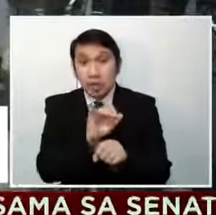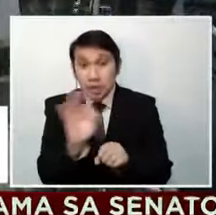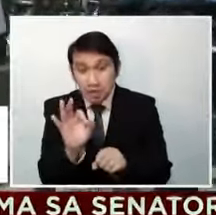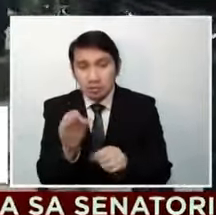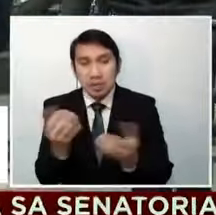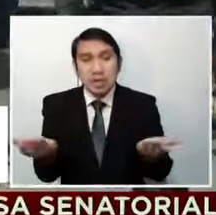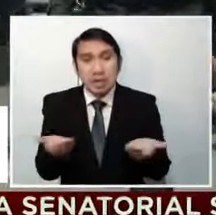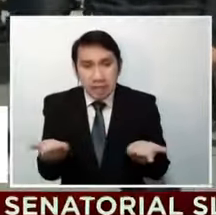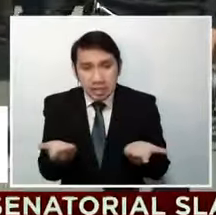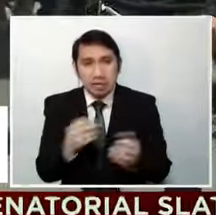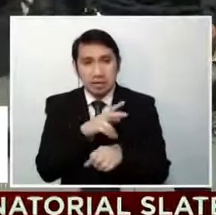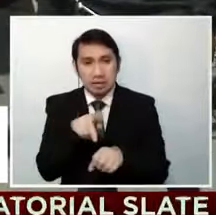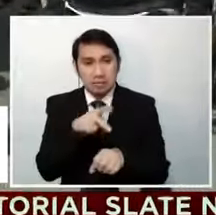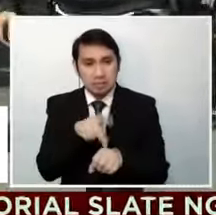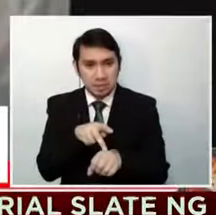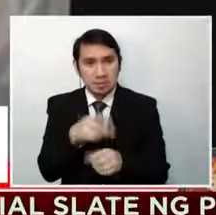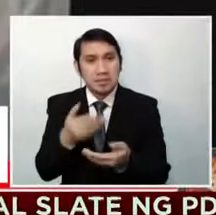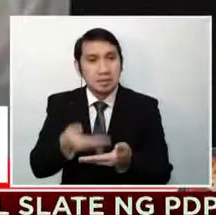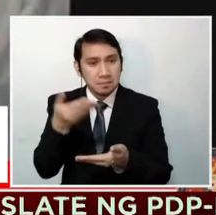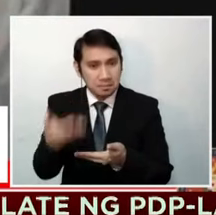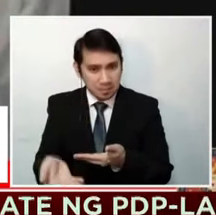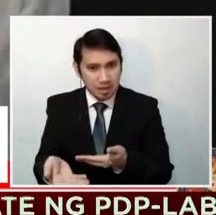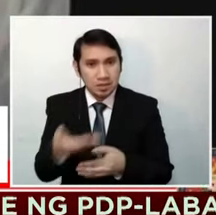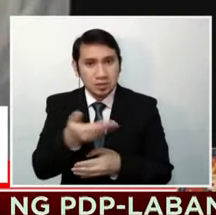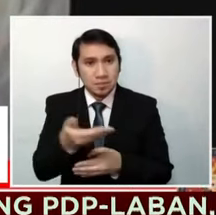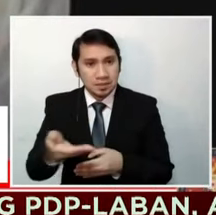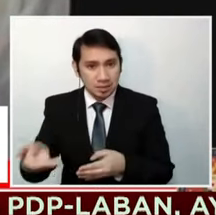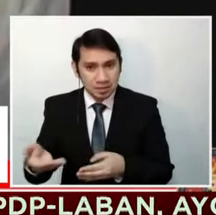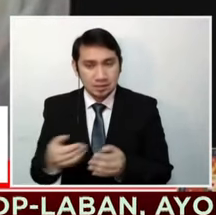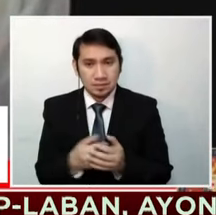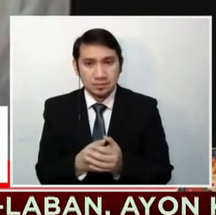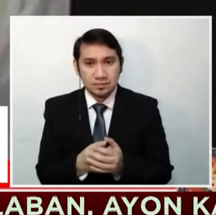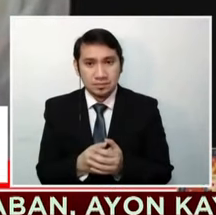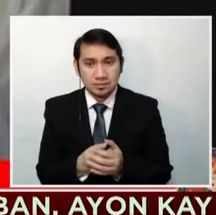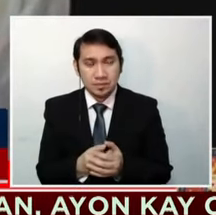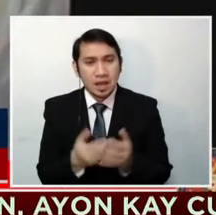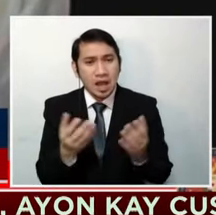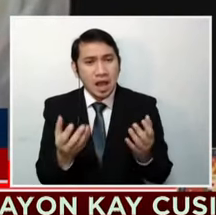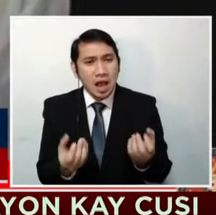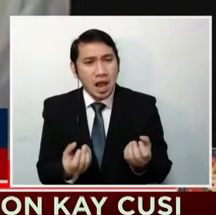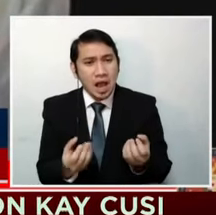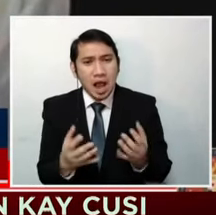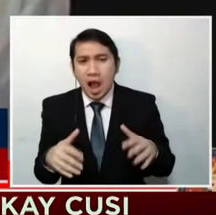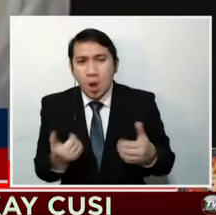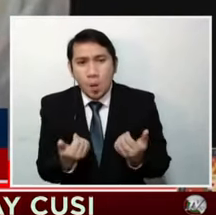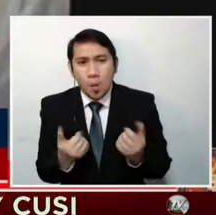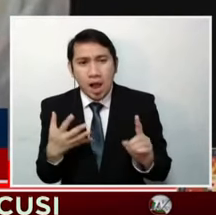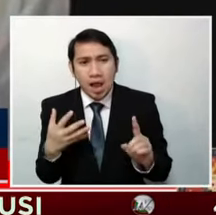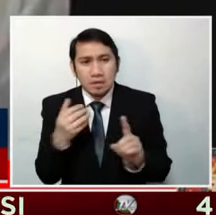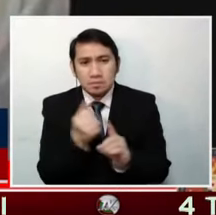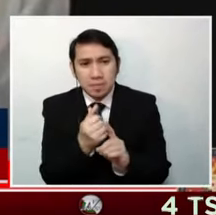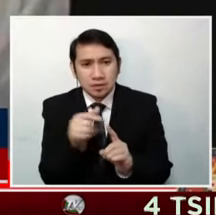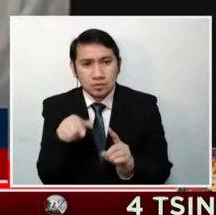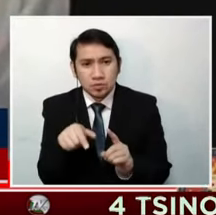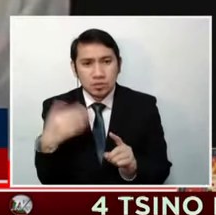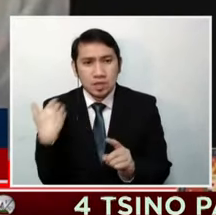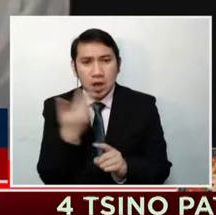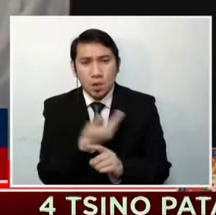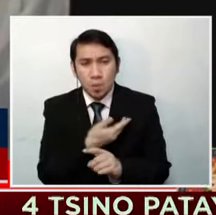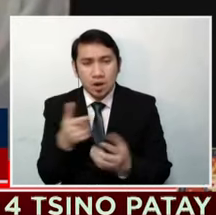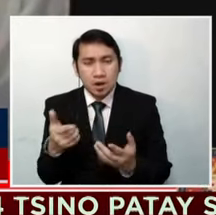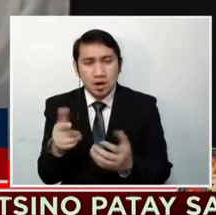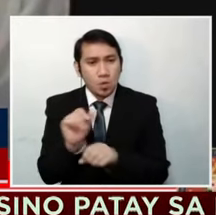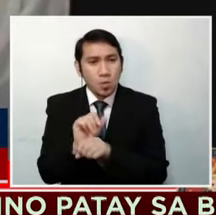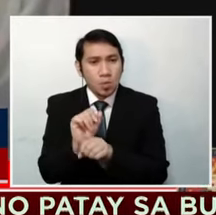PPE bumibili ang PSDBM. Gaano kalaki yung tama nito sa ating labor sector? Ilan yung mga trabaho dapat